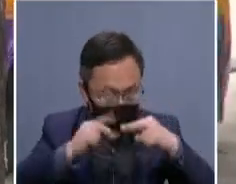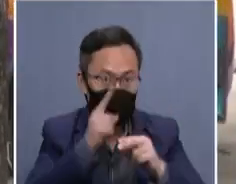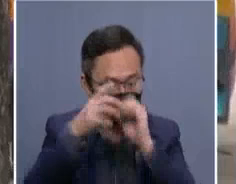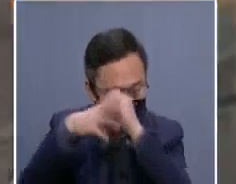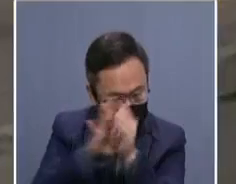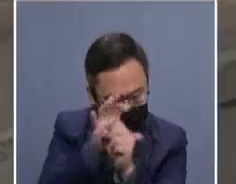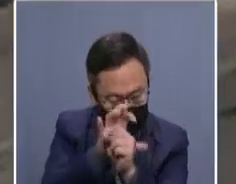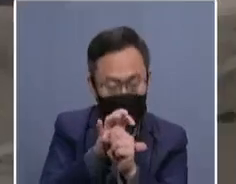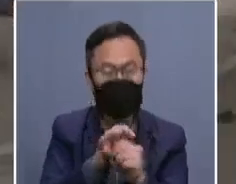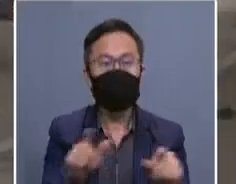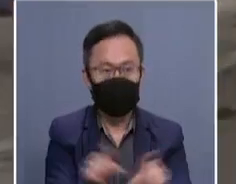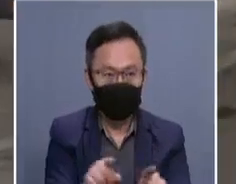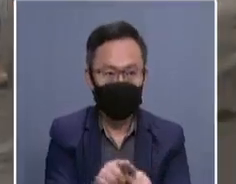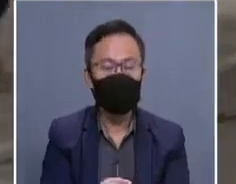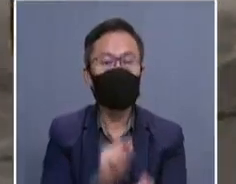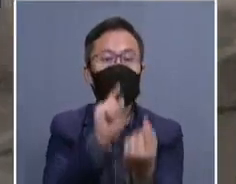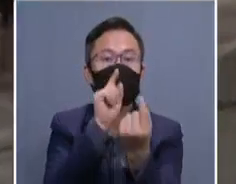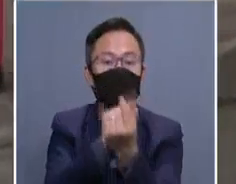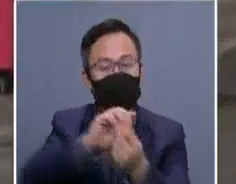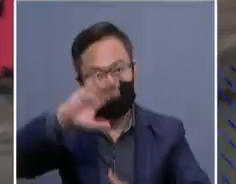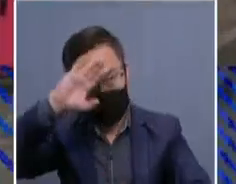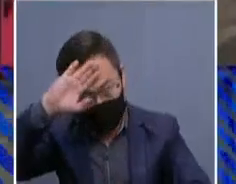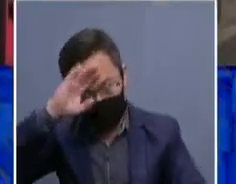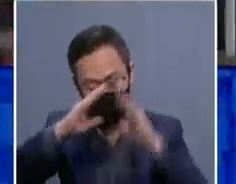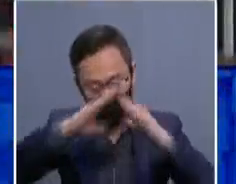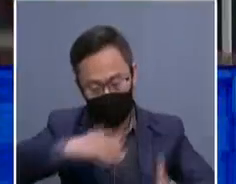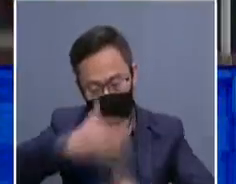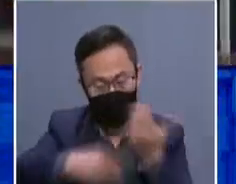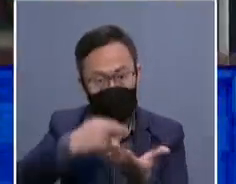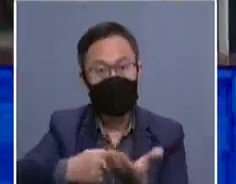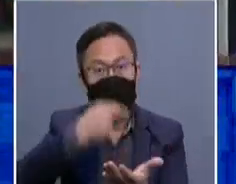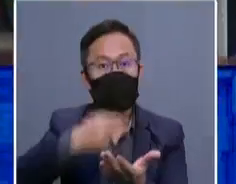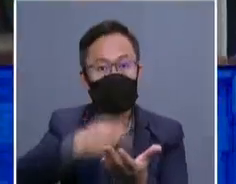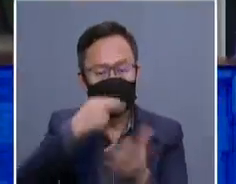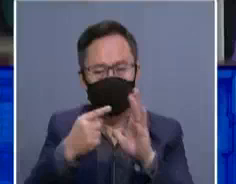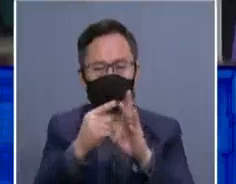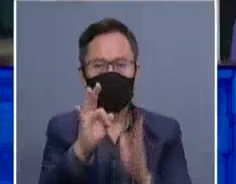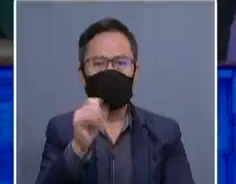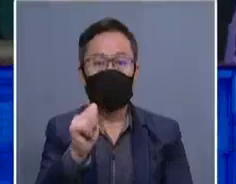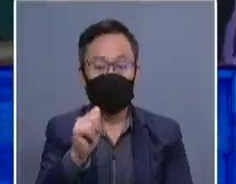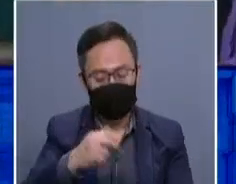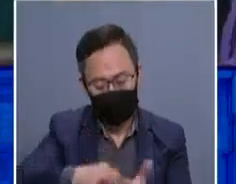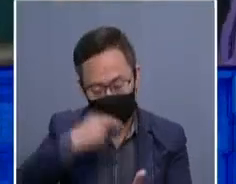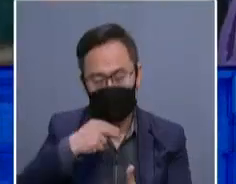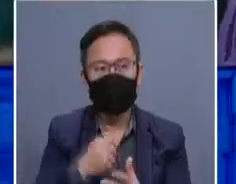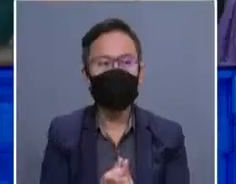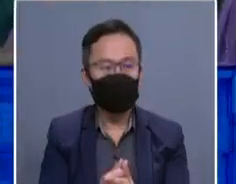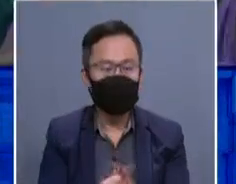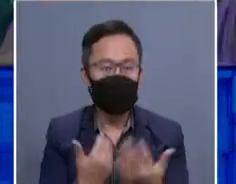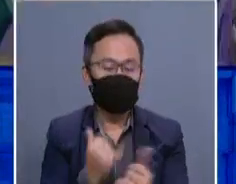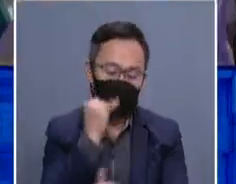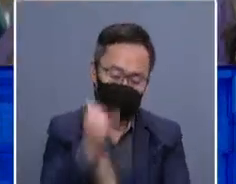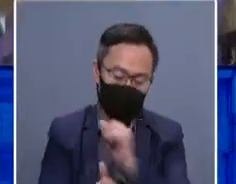ผู้สัมผัสเสี่ยงสูงคลัสเตอร์ร้านเฝออินเตอร์ค่ะย่านวชิราเดินทางเข้าไปตรวจหาเชื้ออย่างต่อเนื่องเลยตั้งแต่ช่วงเช้